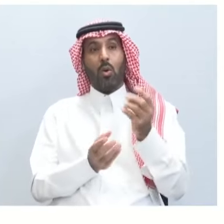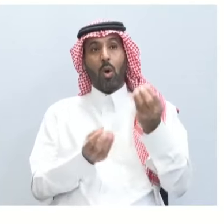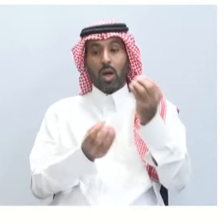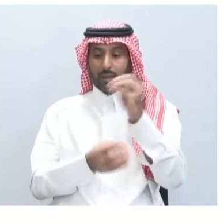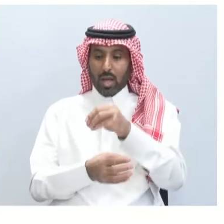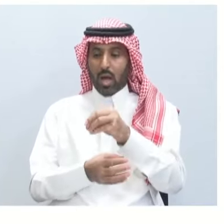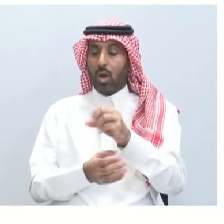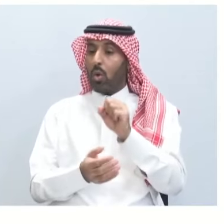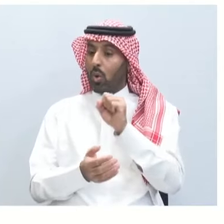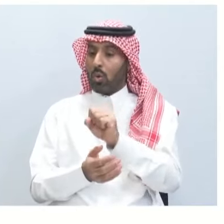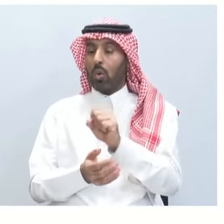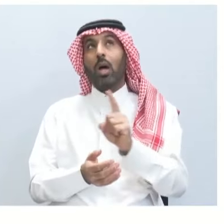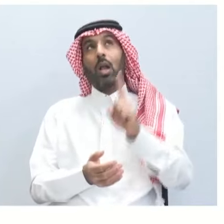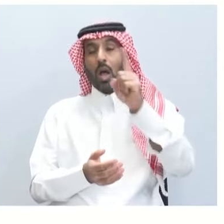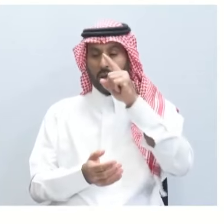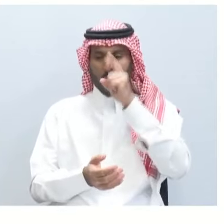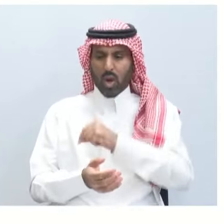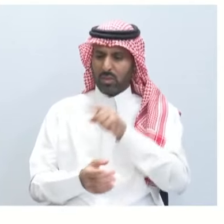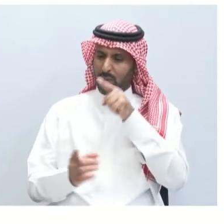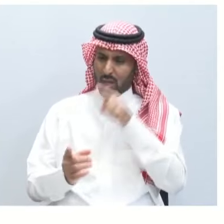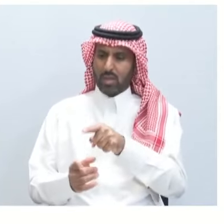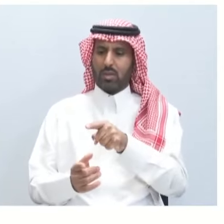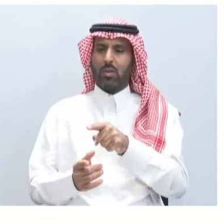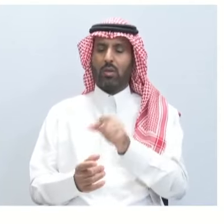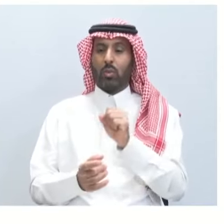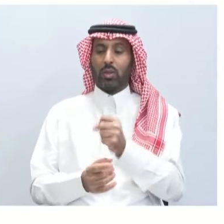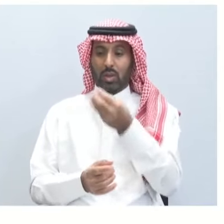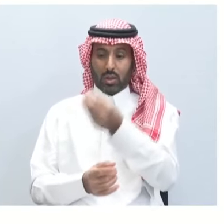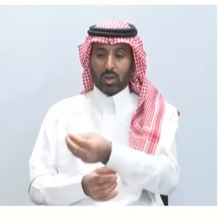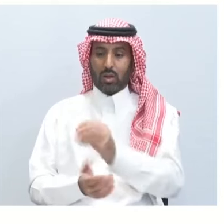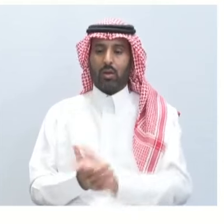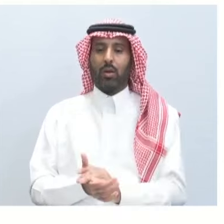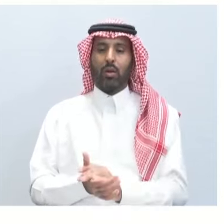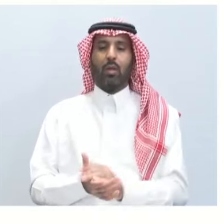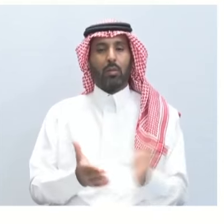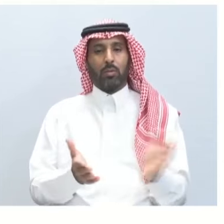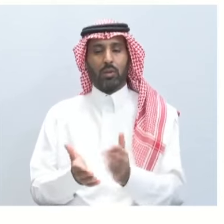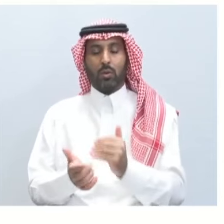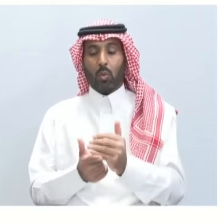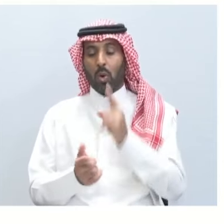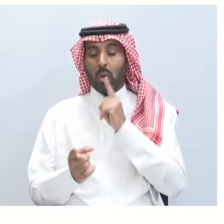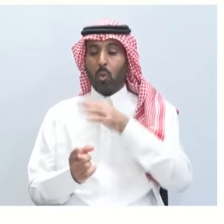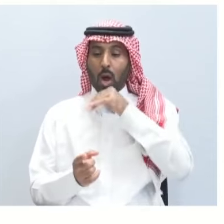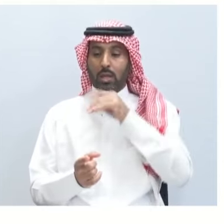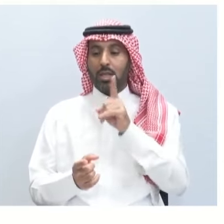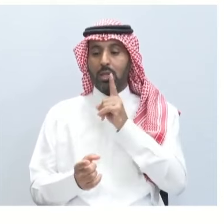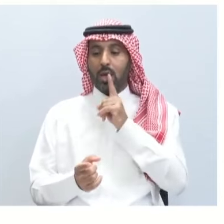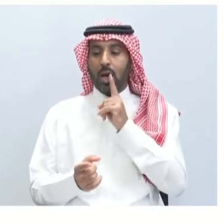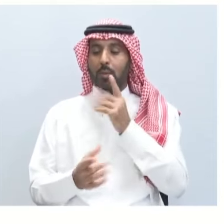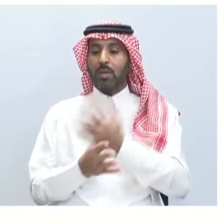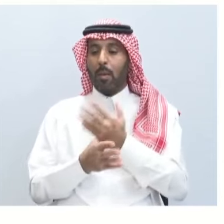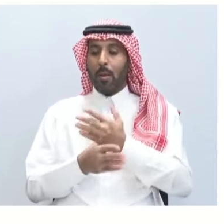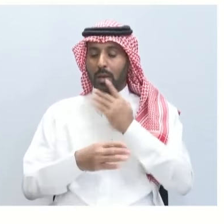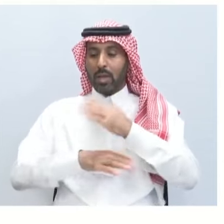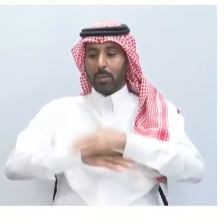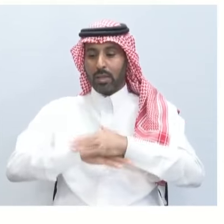جعلها الله عز وجل واجب واجب عليك ان تؤديها ثم جاء بعد ذلك ولوالديك اي على تربيتهما